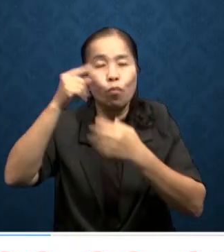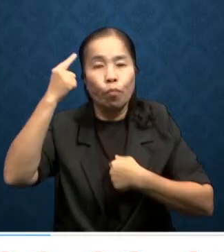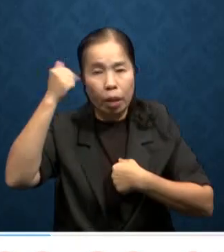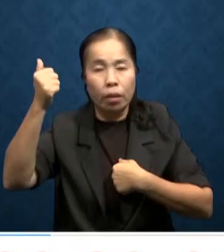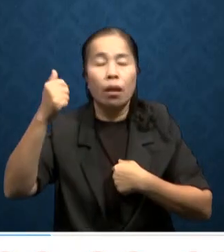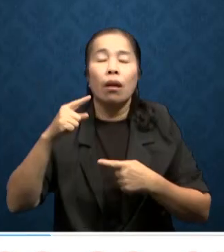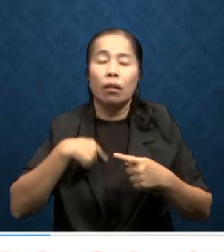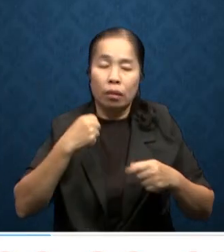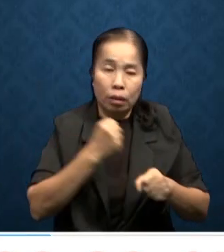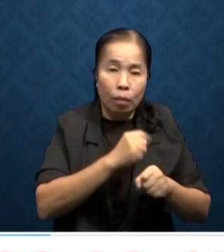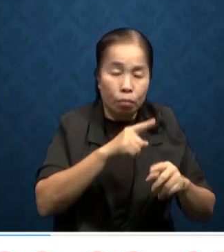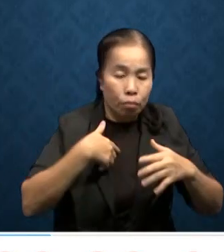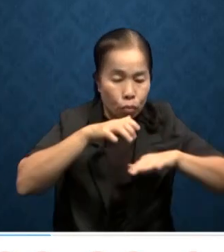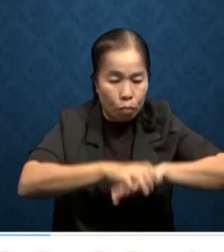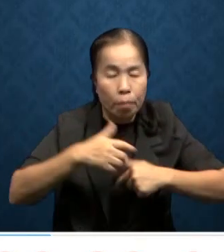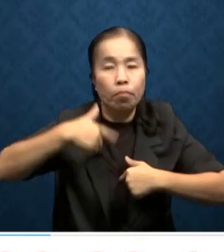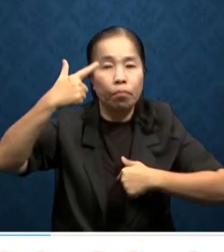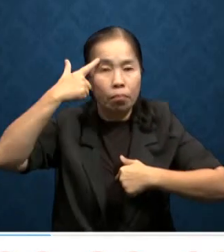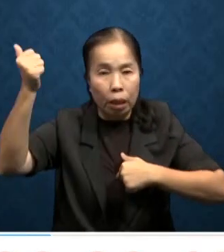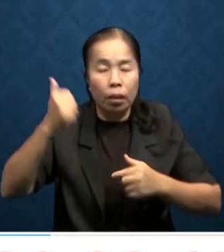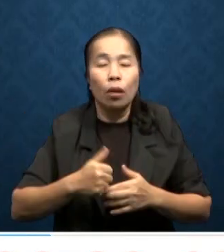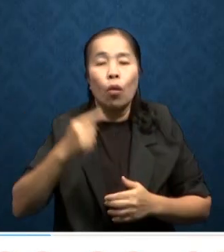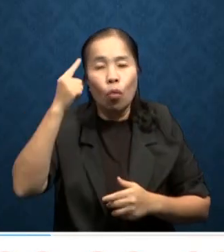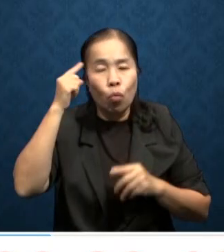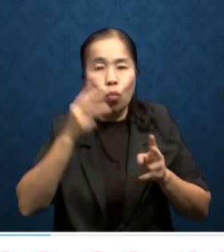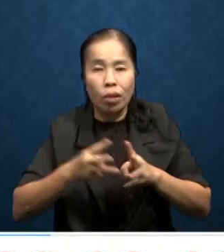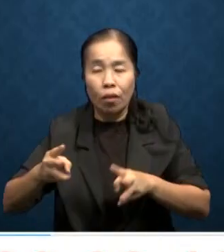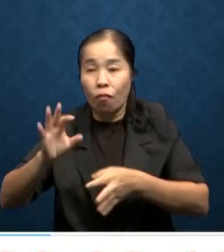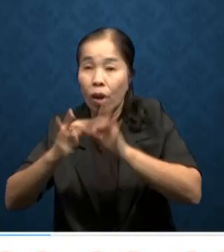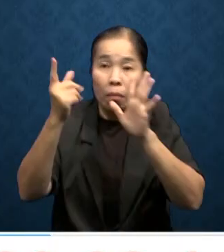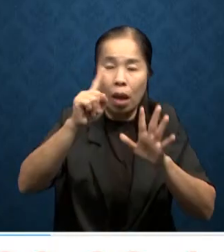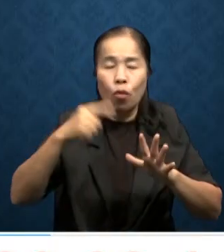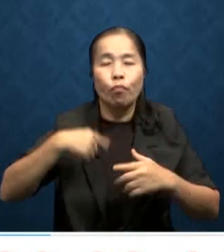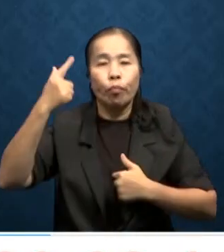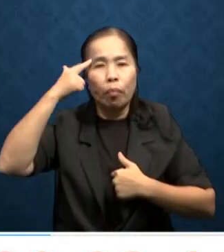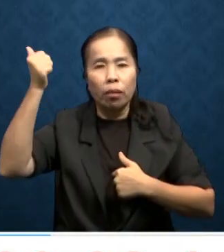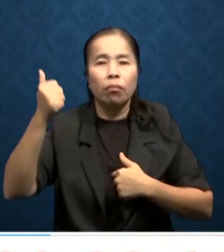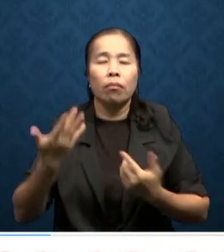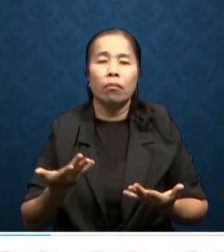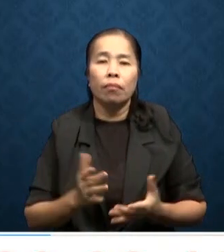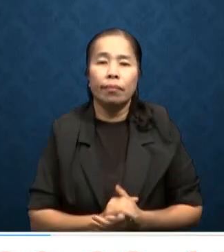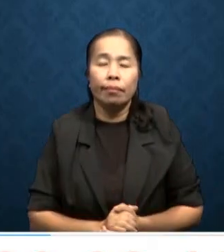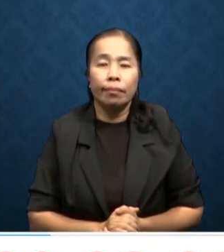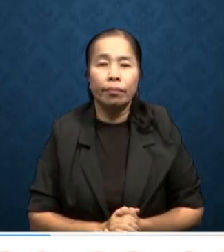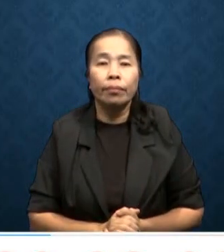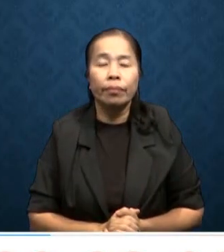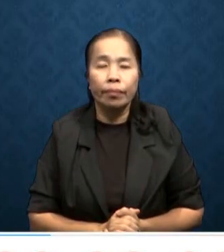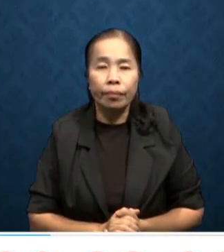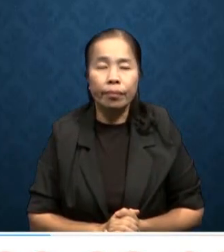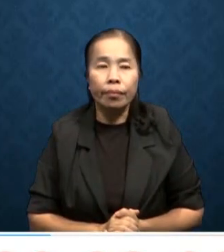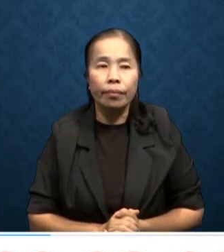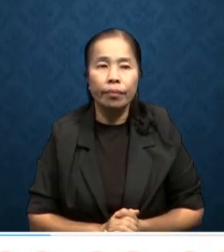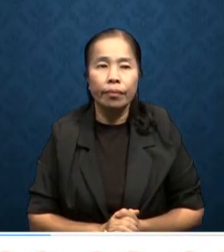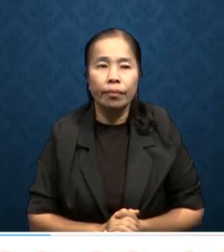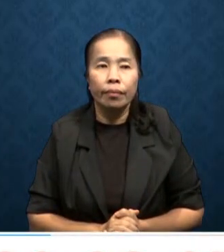ต้นเป็นทำ CPRได้รู้วิธีการดับไฟนะคะส่วนเรื่องของ